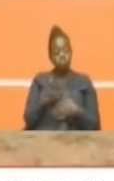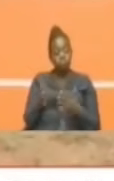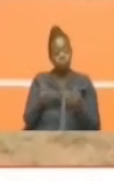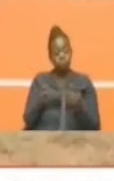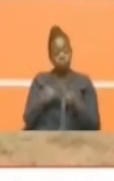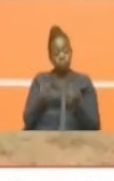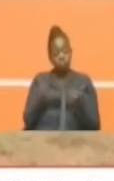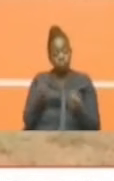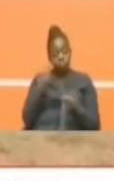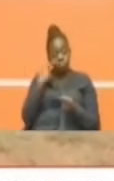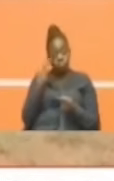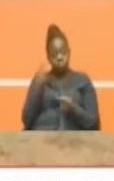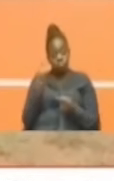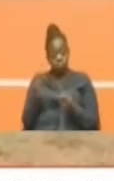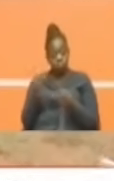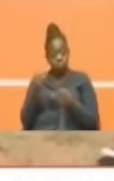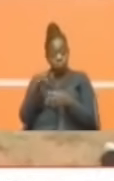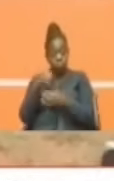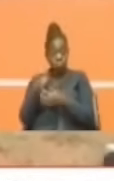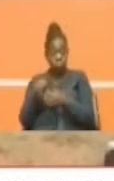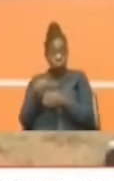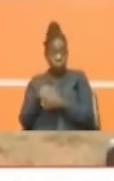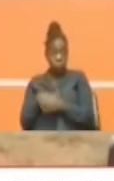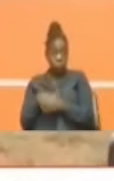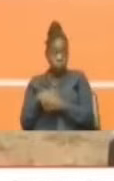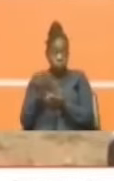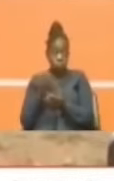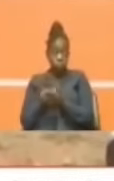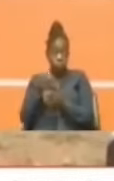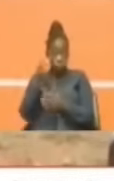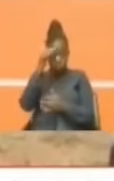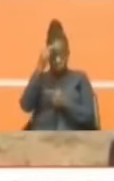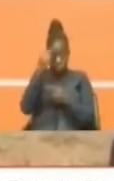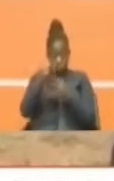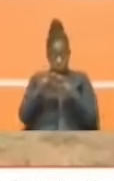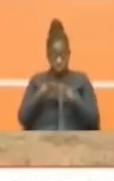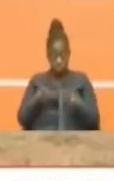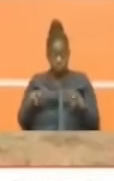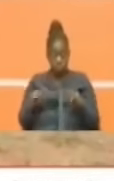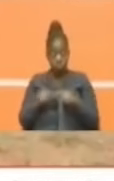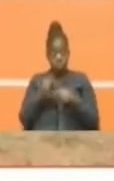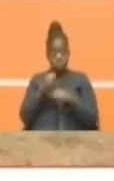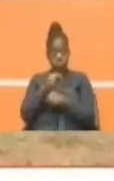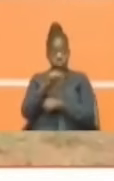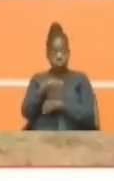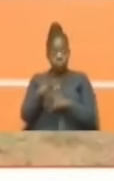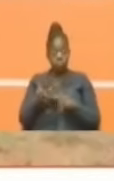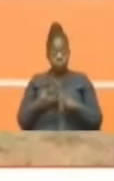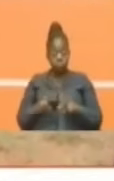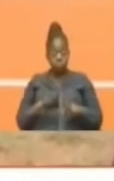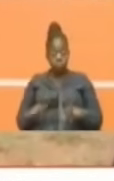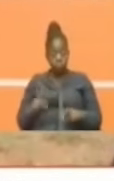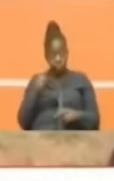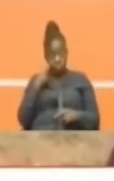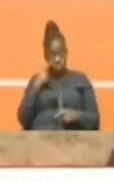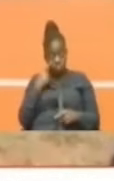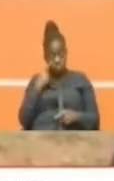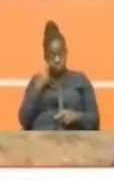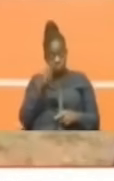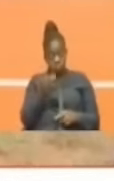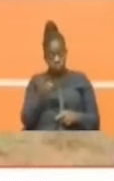bala besanze Kabalu gende dem katu saba Polisi yungiro kukula mwini mwawe Nelito mwereve nere nungereza Kukula